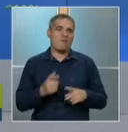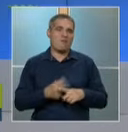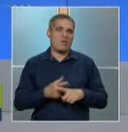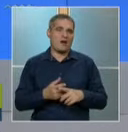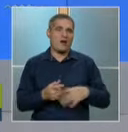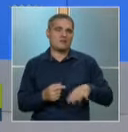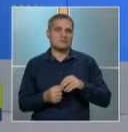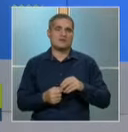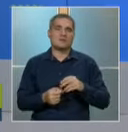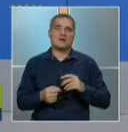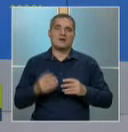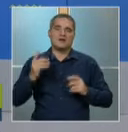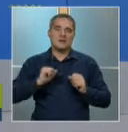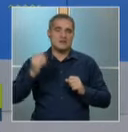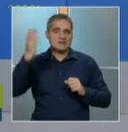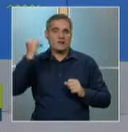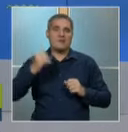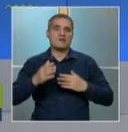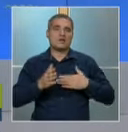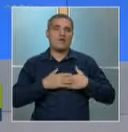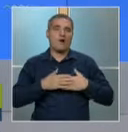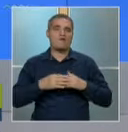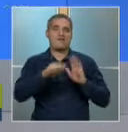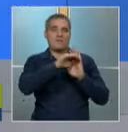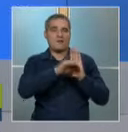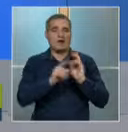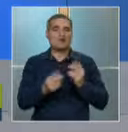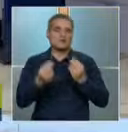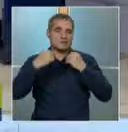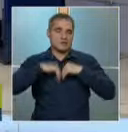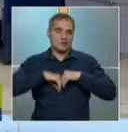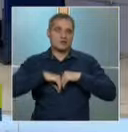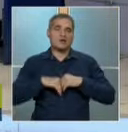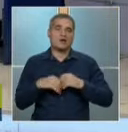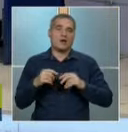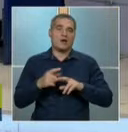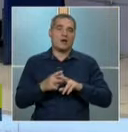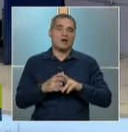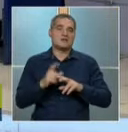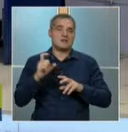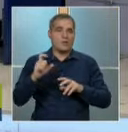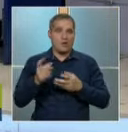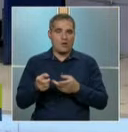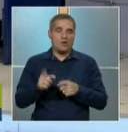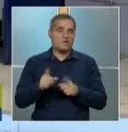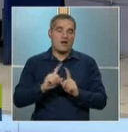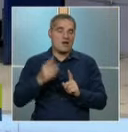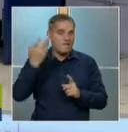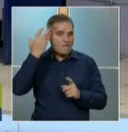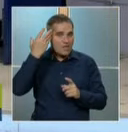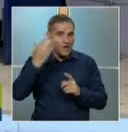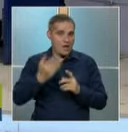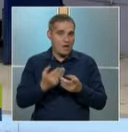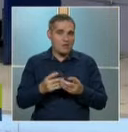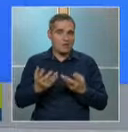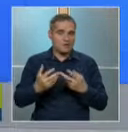и забравяме всъщност за духовните принципи, които са ни заложени. Самуил? Но това реално ли е вина на технологията или е